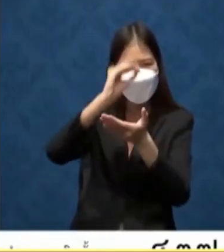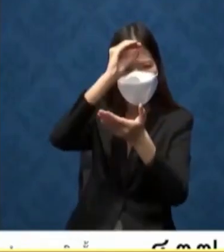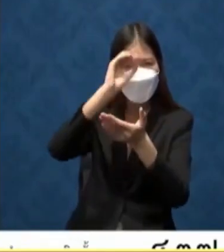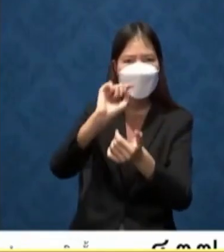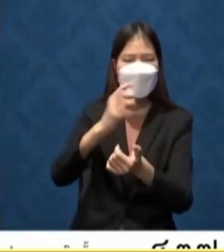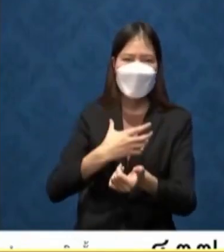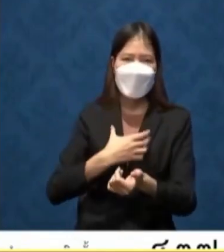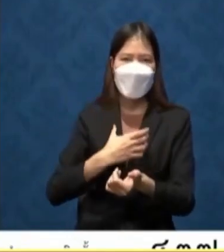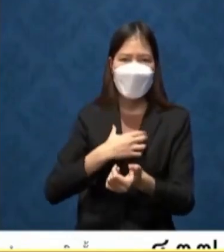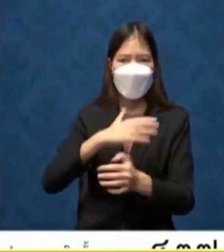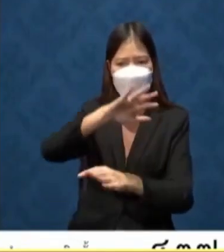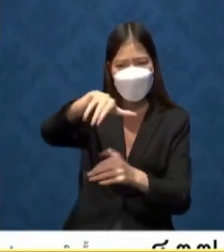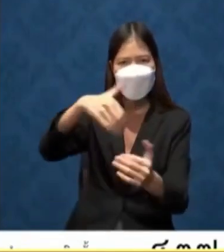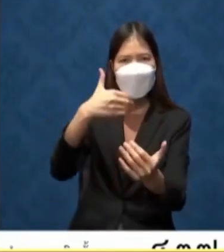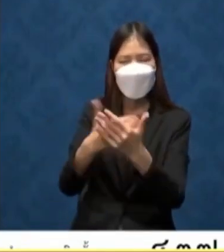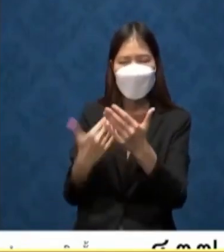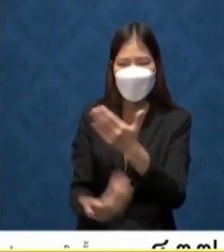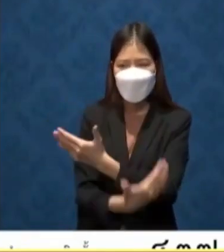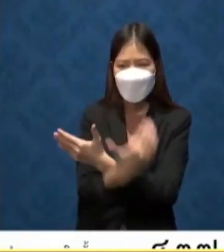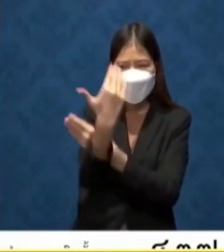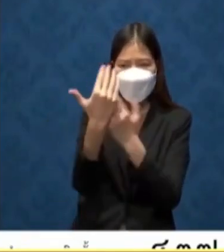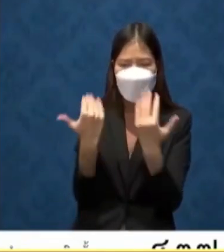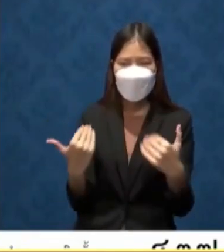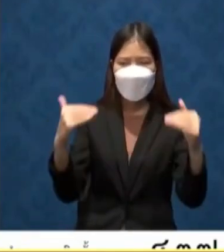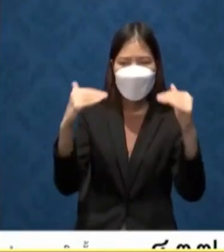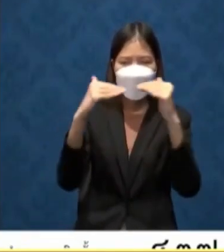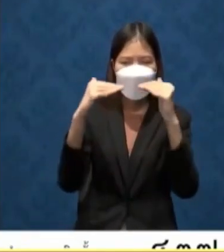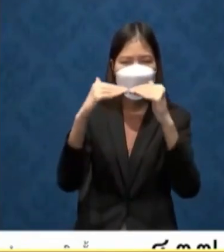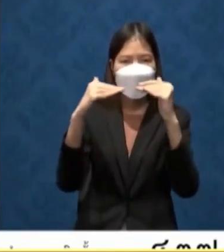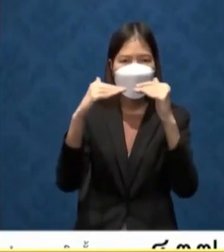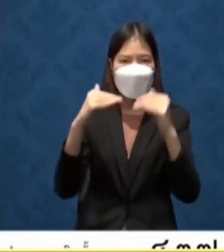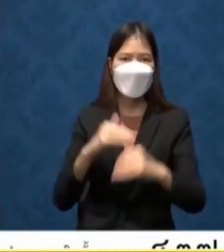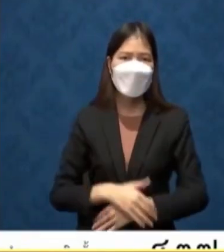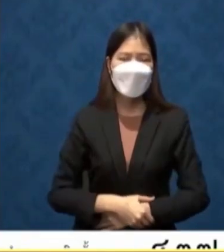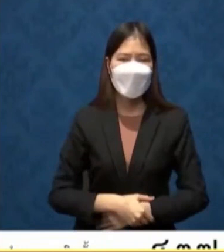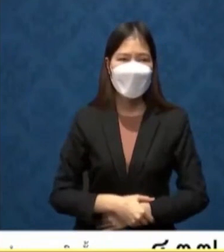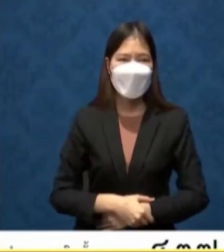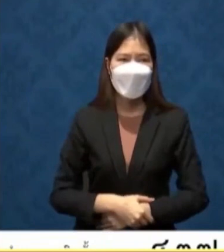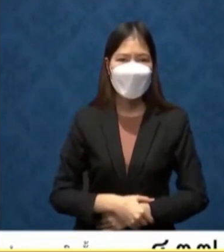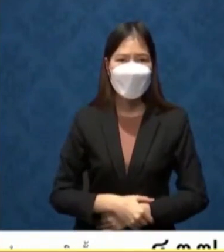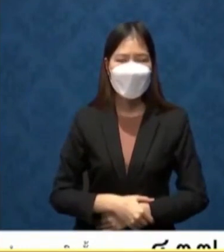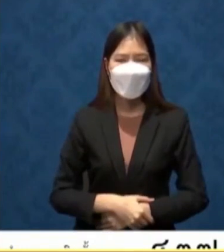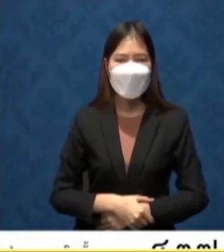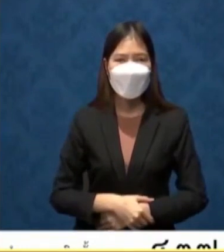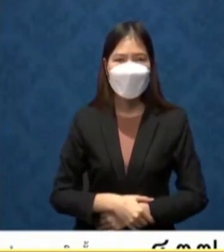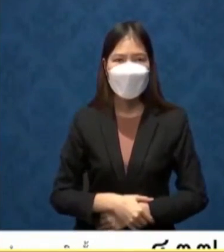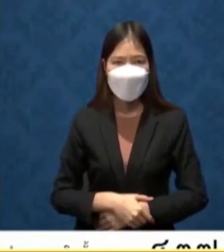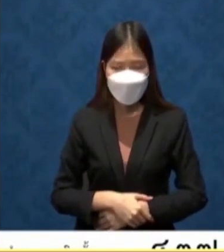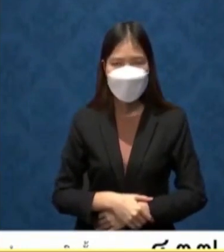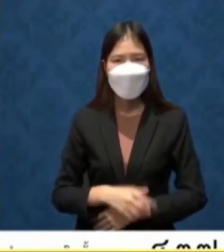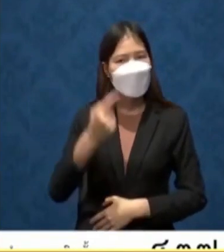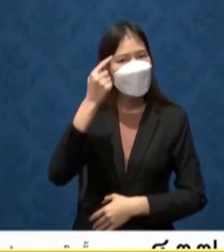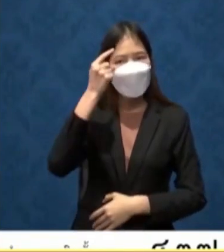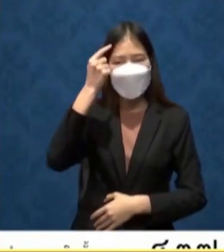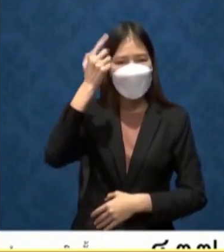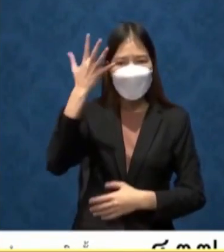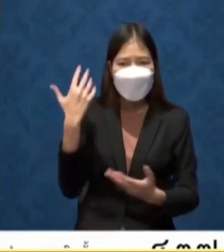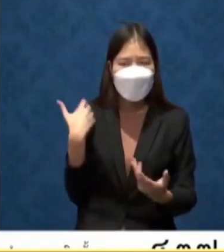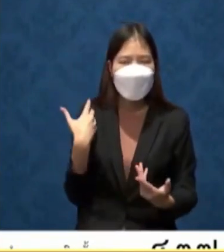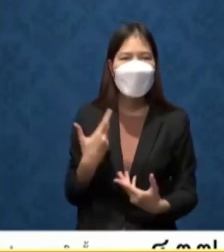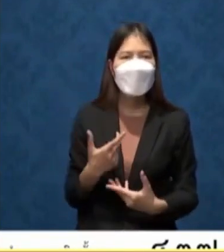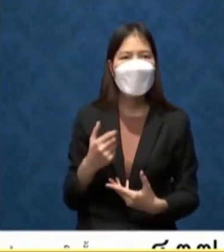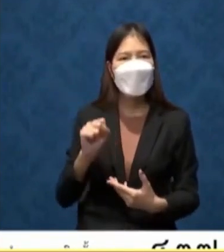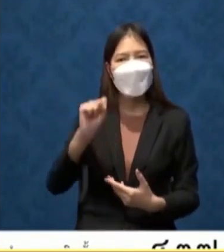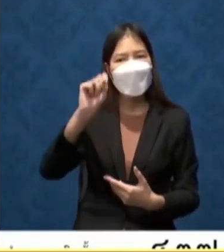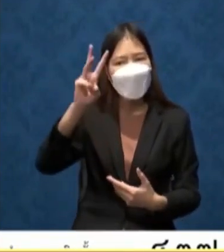มจึงอยากให้ทุกคนมีโอกาสได้รับทุนอย่างเท่าเทียมกันผมจึงไม่อาจเข้าใจในความคิดของทางวุฒิสภาได้ครับว่าทำไมจึงตัด